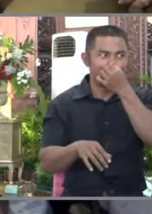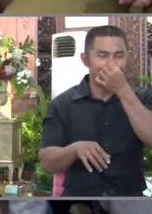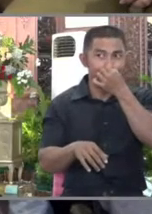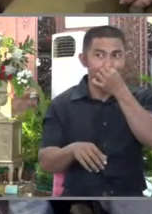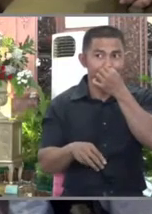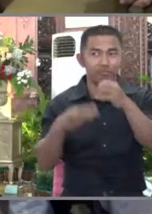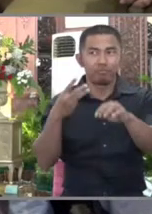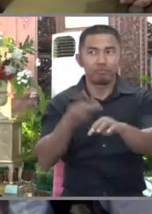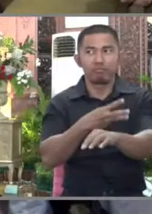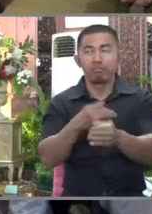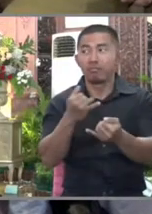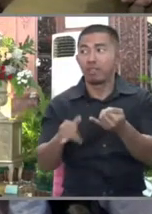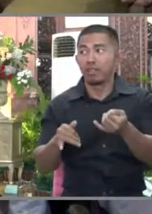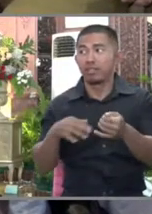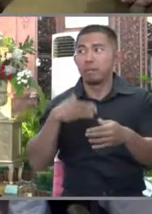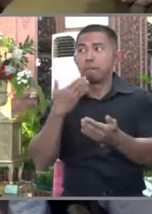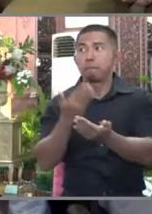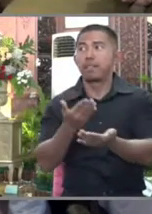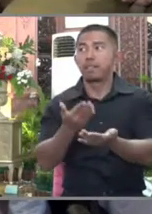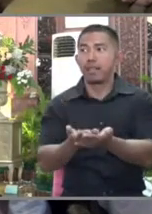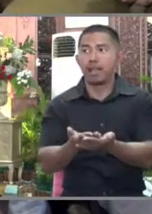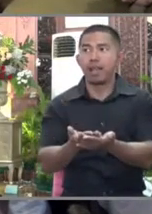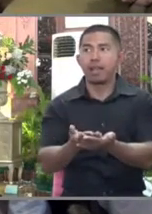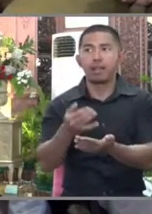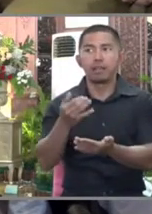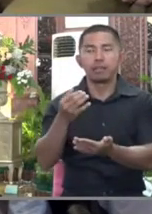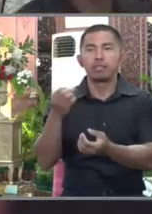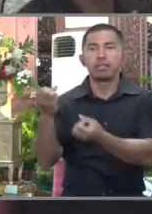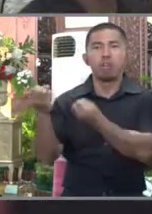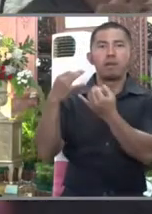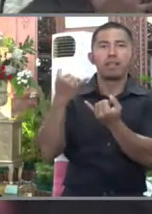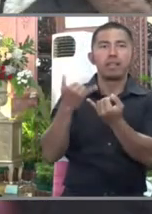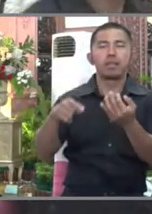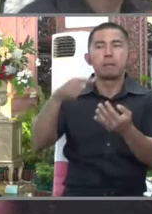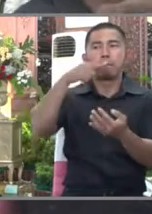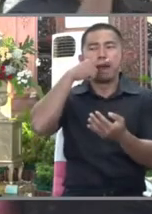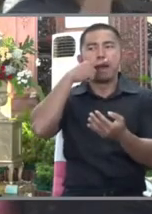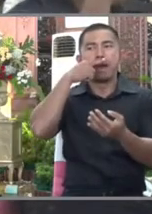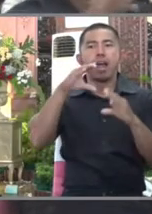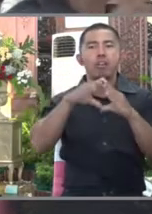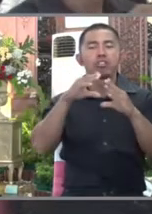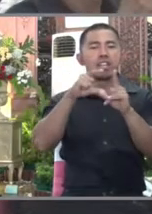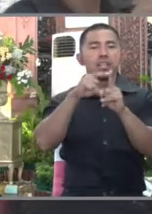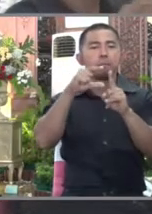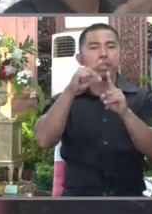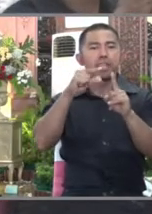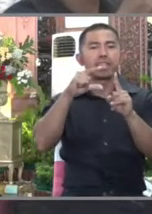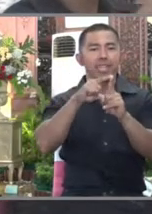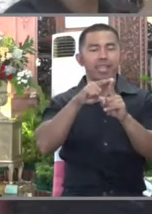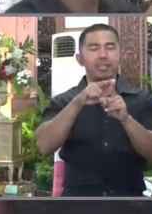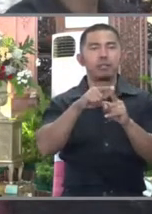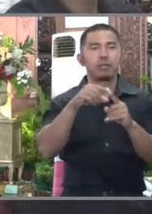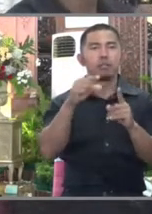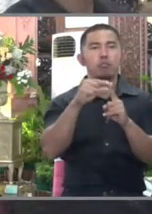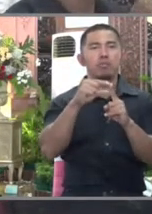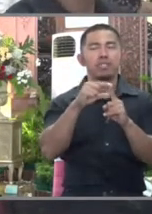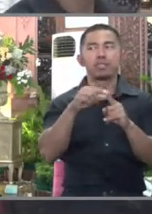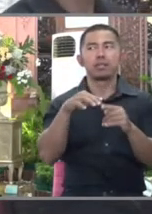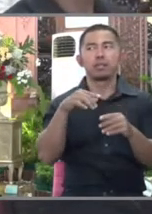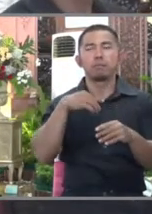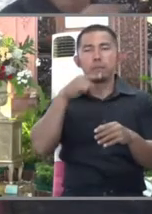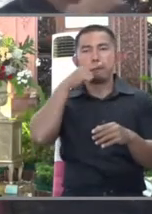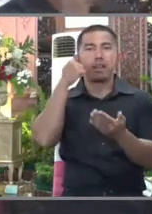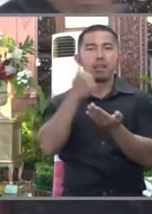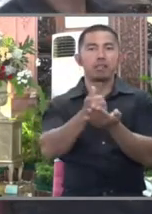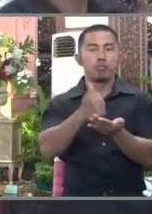dari Bapak-bapak dari DPRD Provinsi pada siang hari ini hadir Bapak Ketua, Bapak Bambang